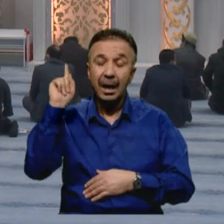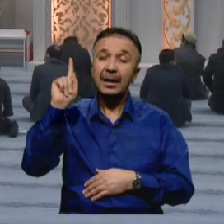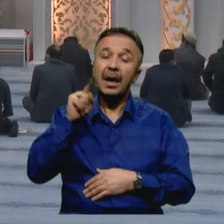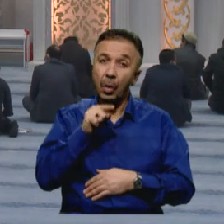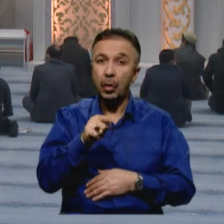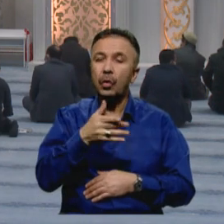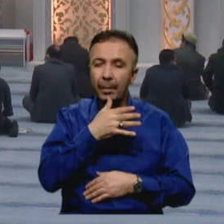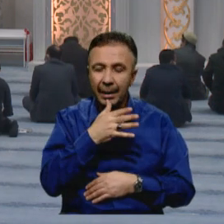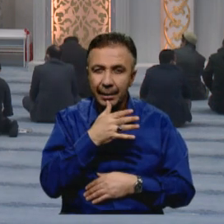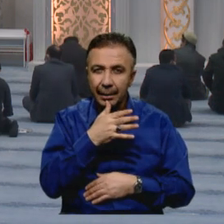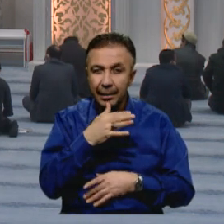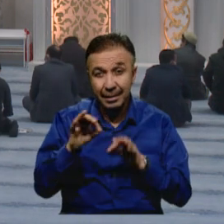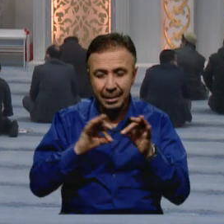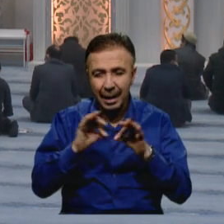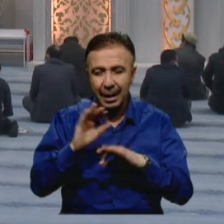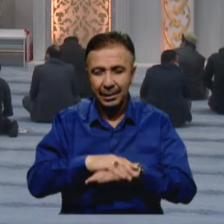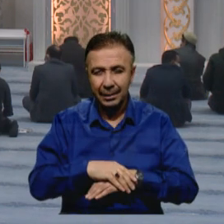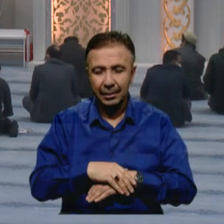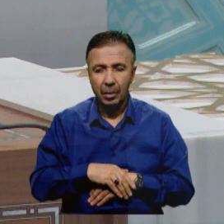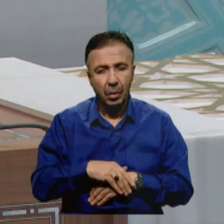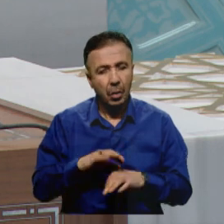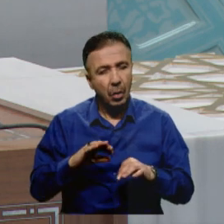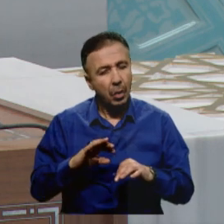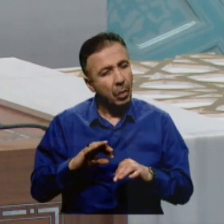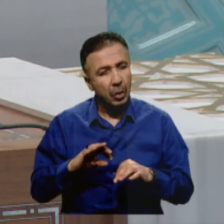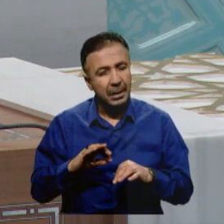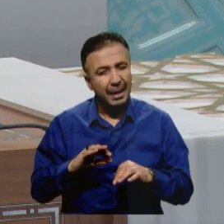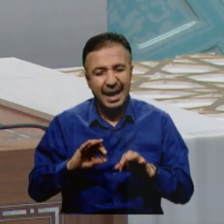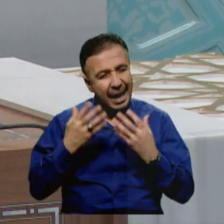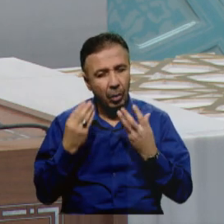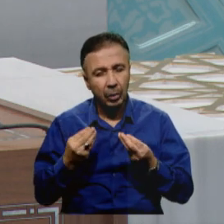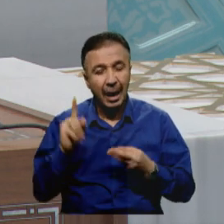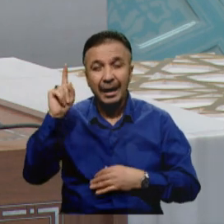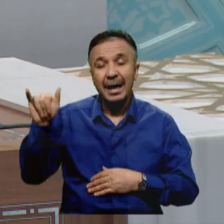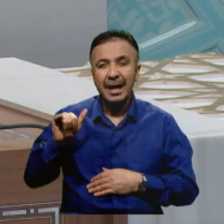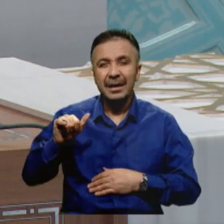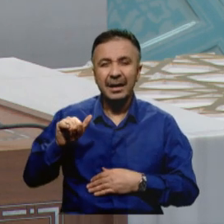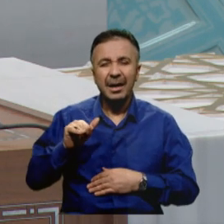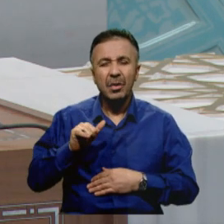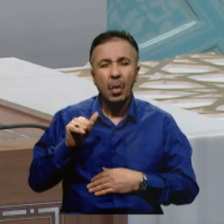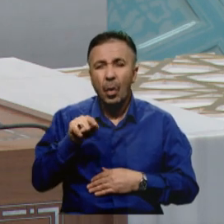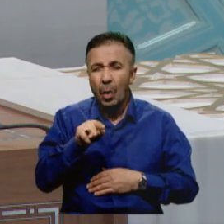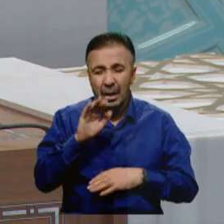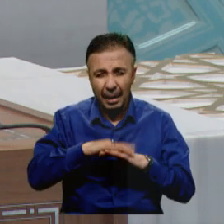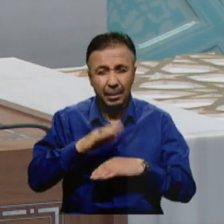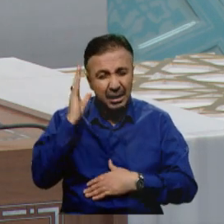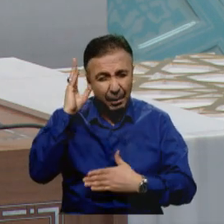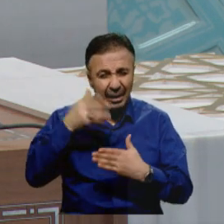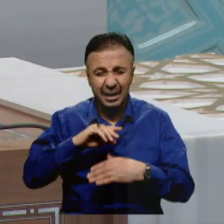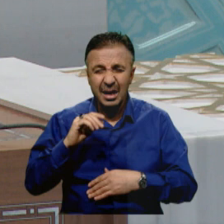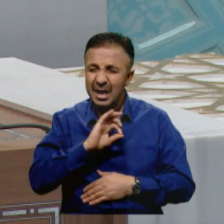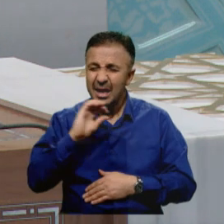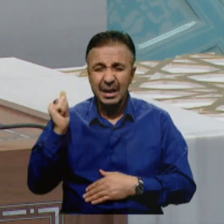değerlendirir. O zaman ne olur kardeşlerim? Allah katında o ibadetin hiçbir değeri olmaz. Kişi diyelim namaz